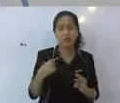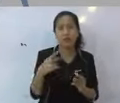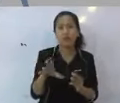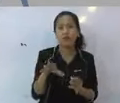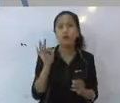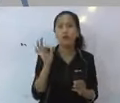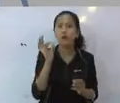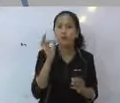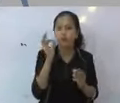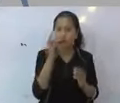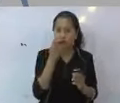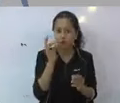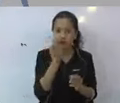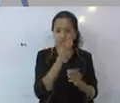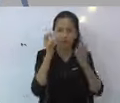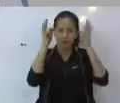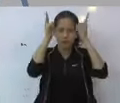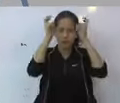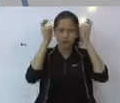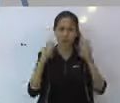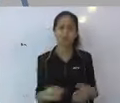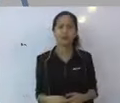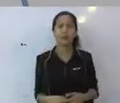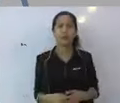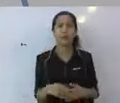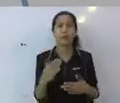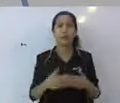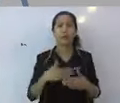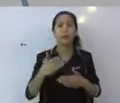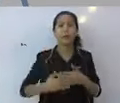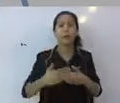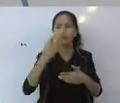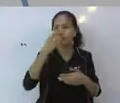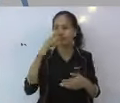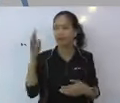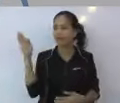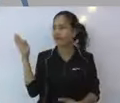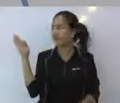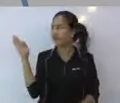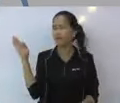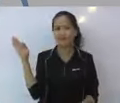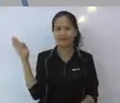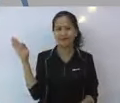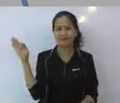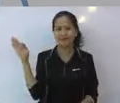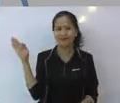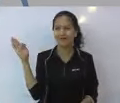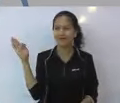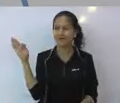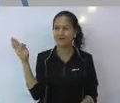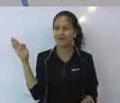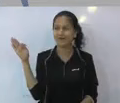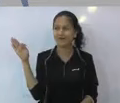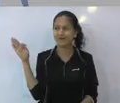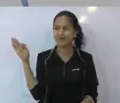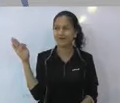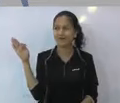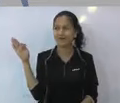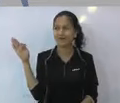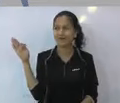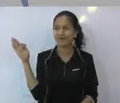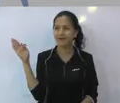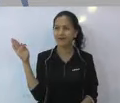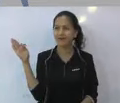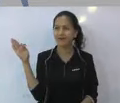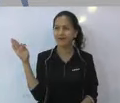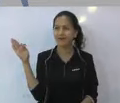the food miles necessary to produce and other foods to reach supermarket. Kumbaga, hindi mo na kailangang